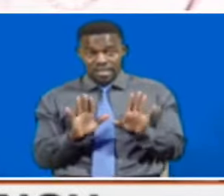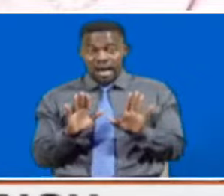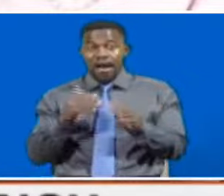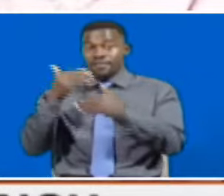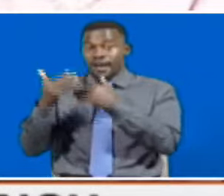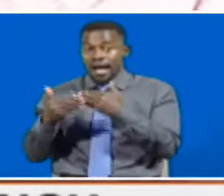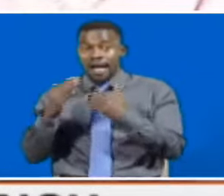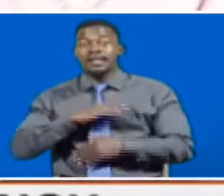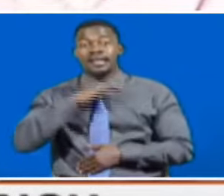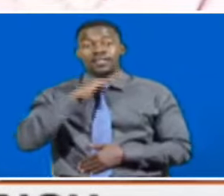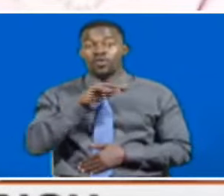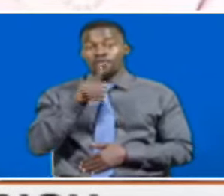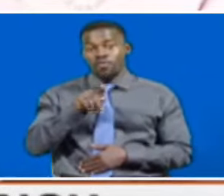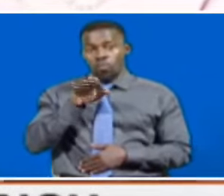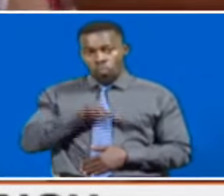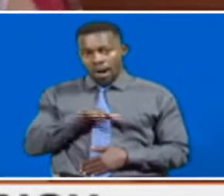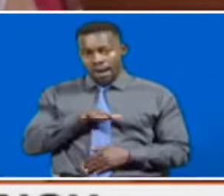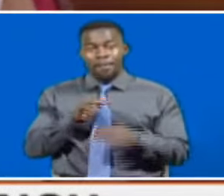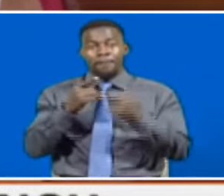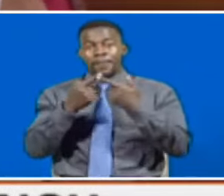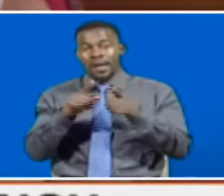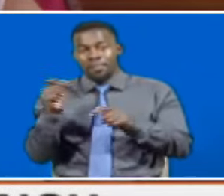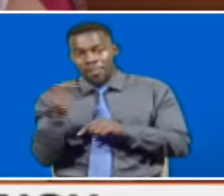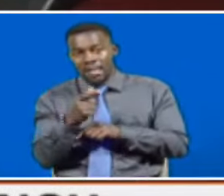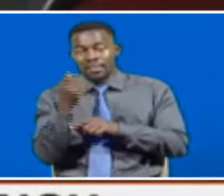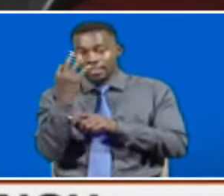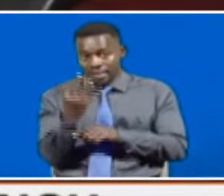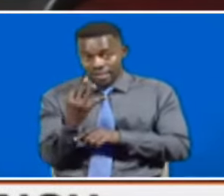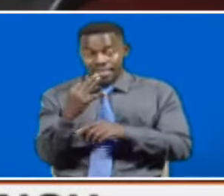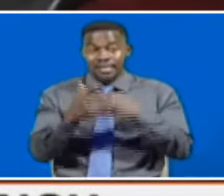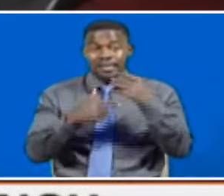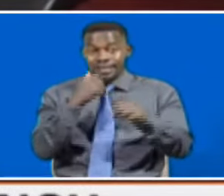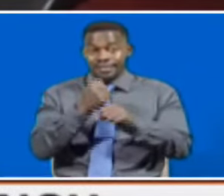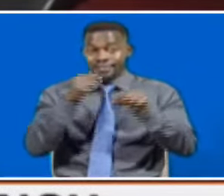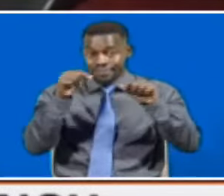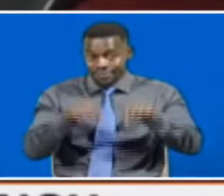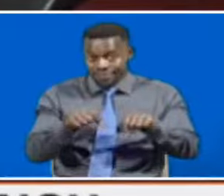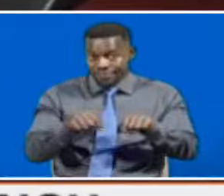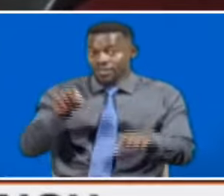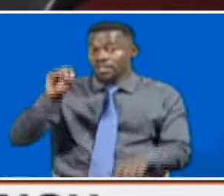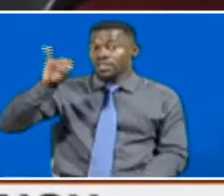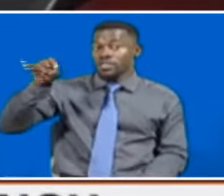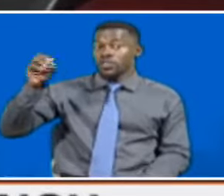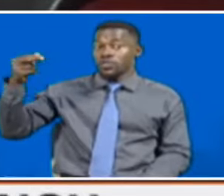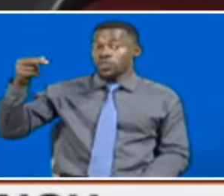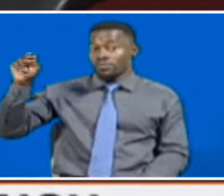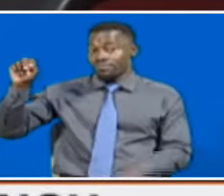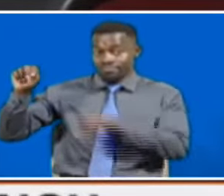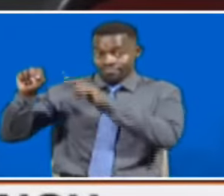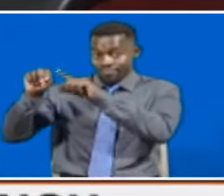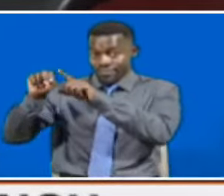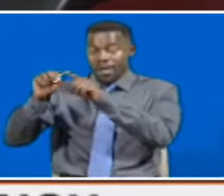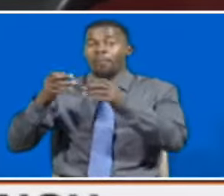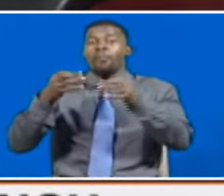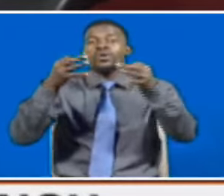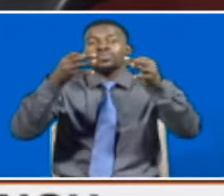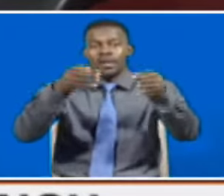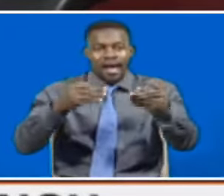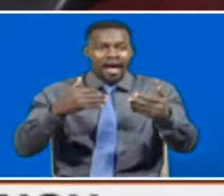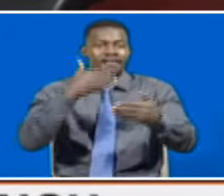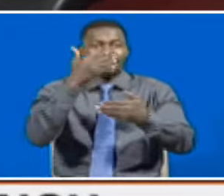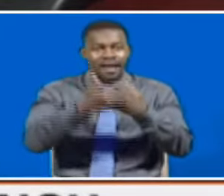Monica mnamo Machi tarehe 8 mwaka 2024, hukumu ya Joey iliahirishwa baada ya jaji Grace Nzioka